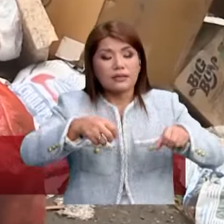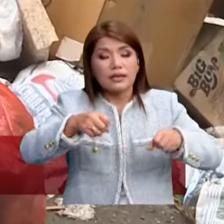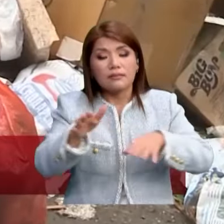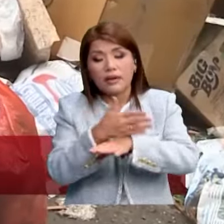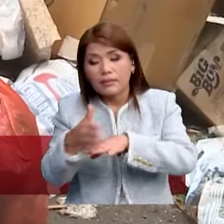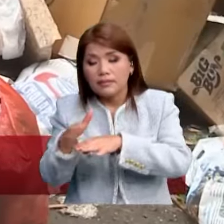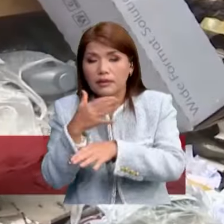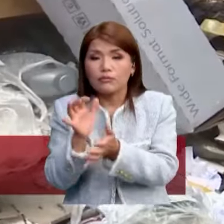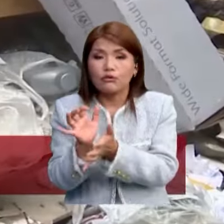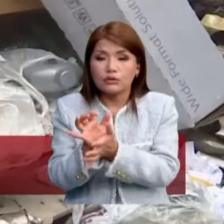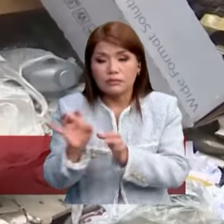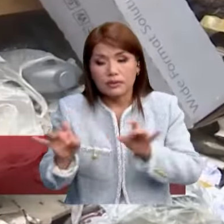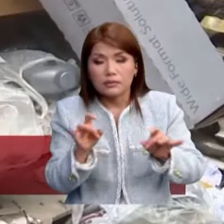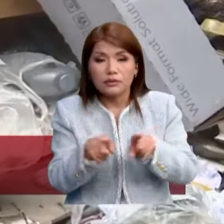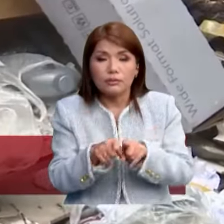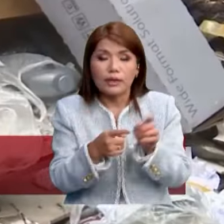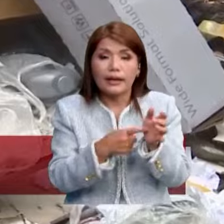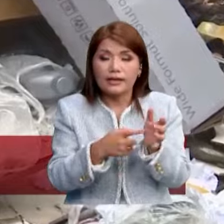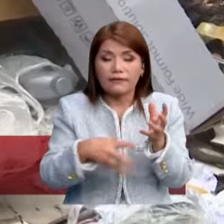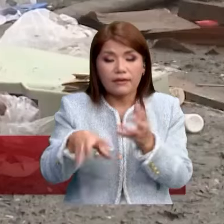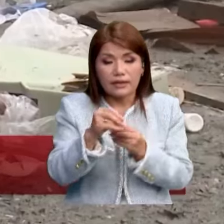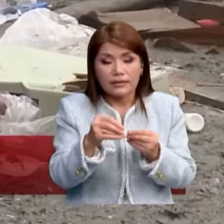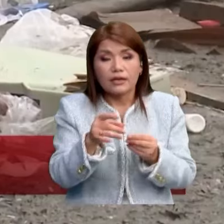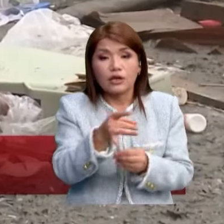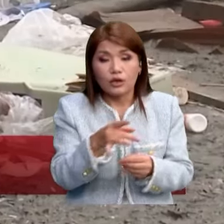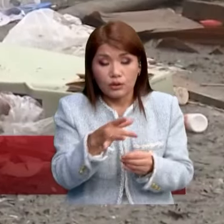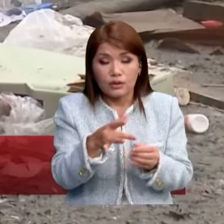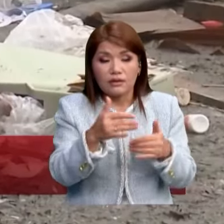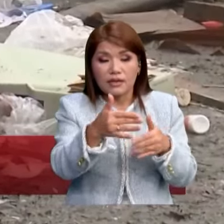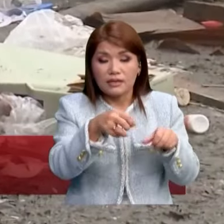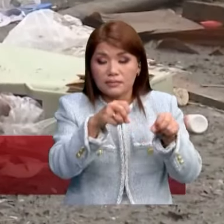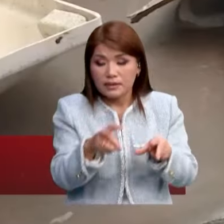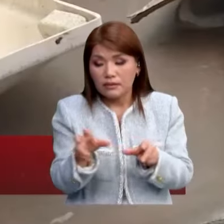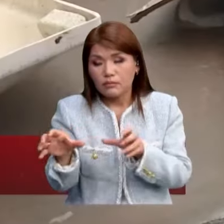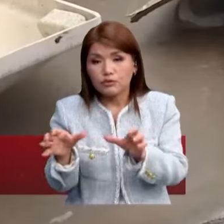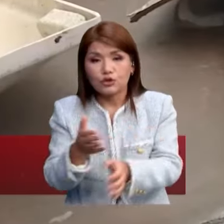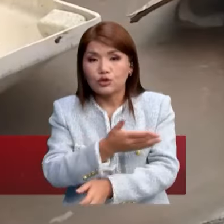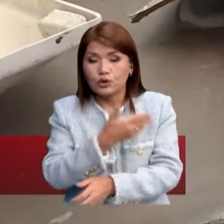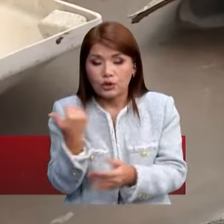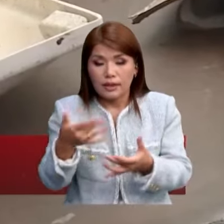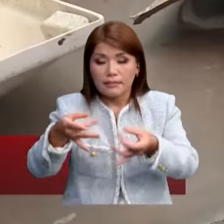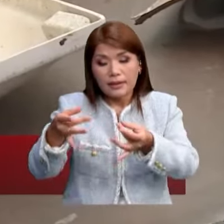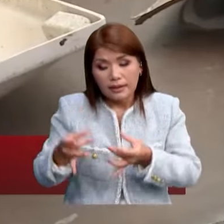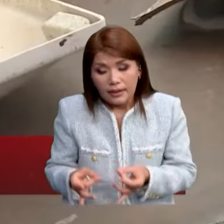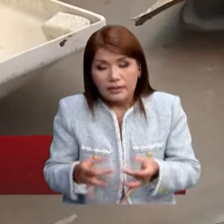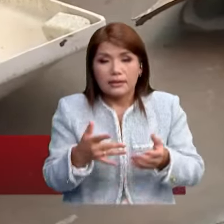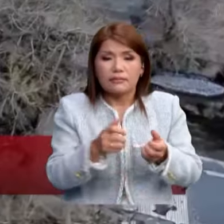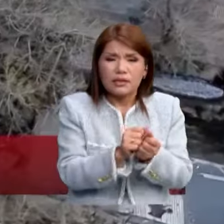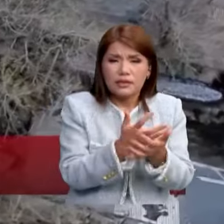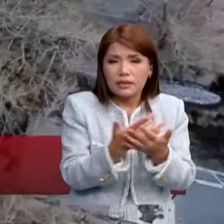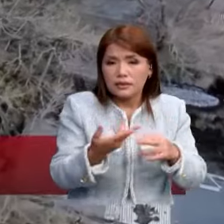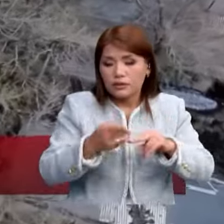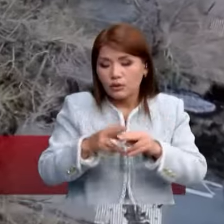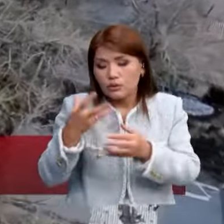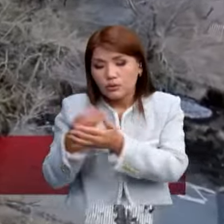раздельного сбора мусора. К примеру, в Караганде не во всех микрорайонах города установлены даже контейнеры для пластика. Проблемным вопросом